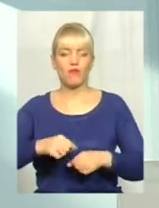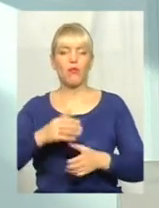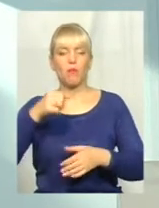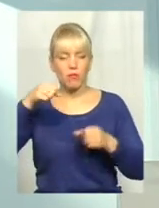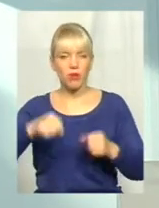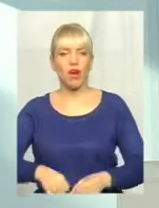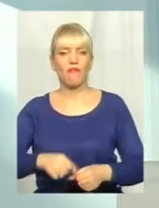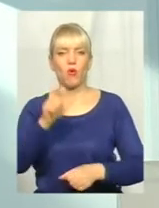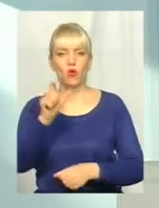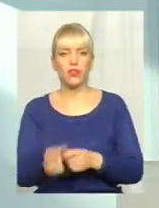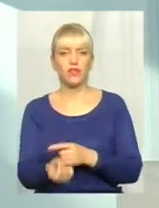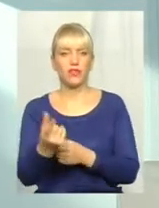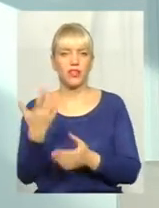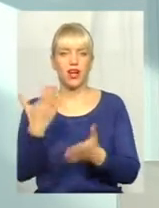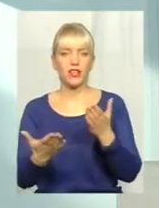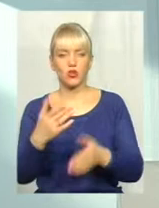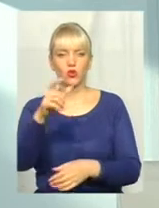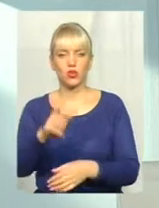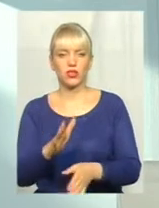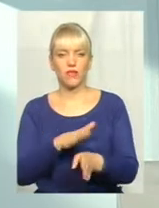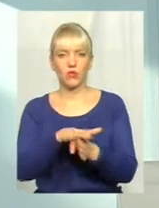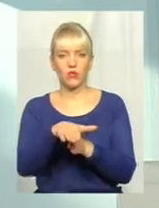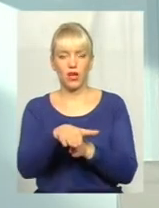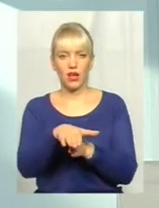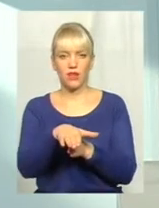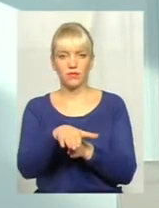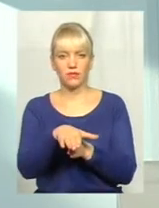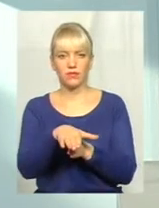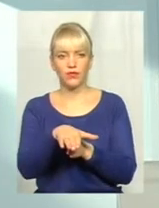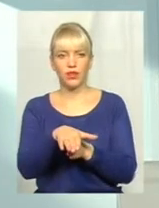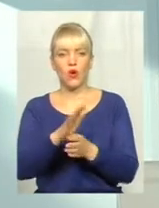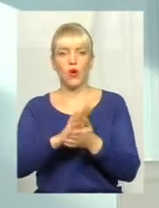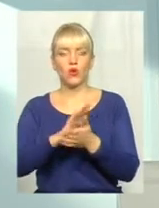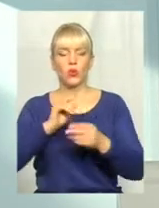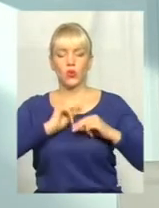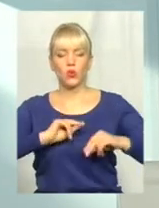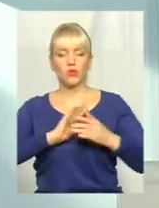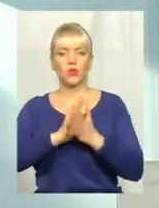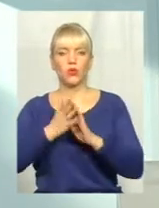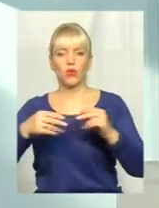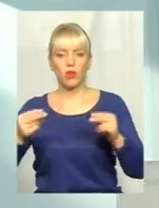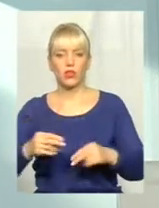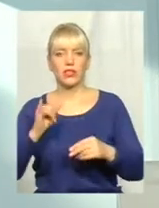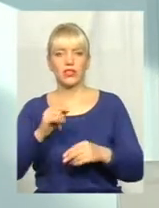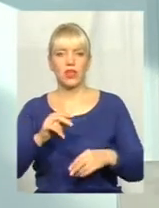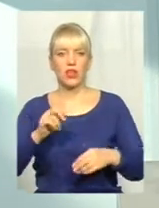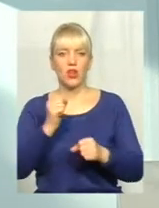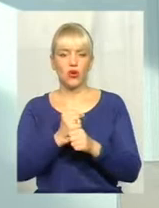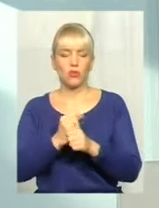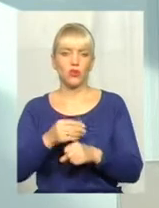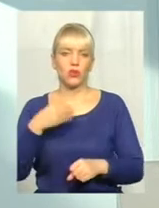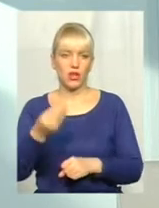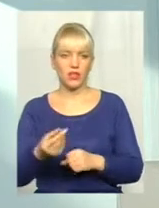людини виникає, як тільки людина досягає угоди трудової з роботодавцем.